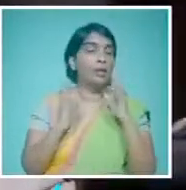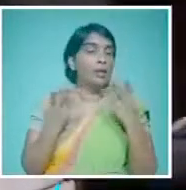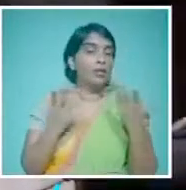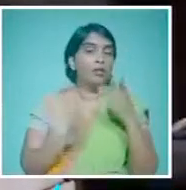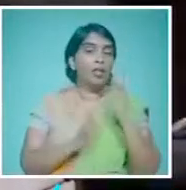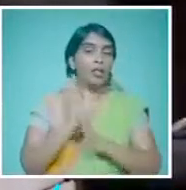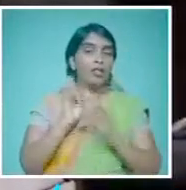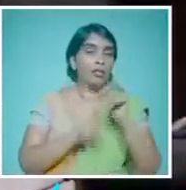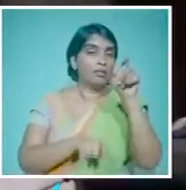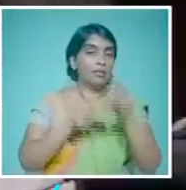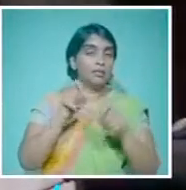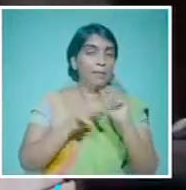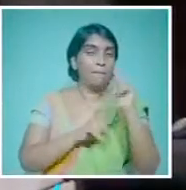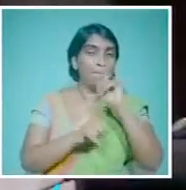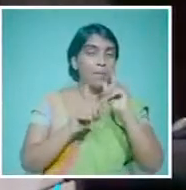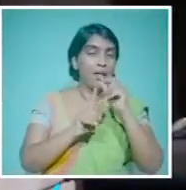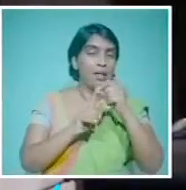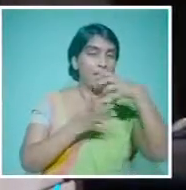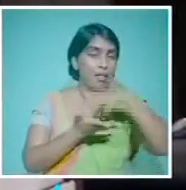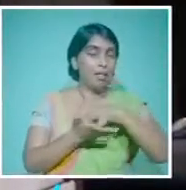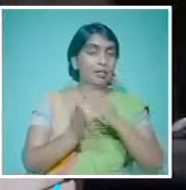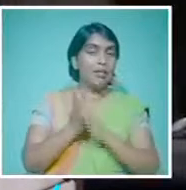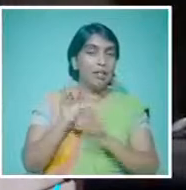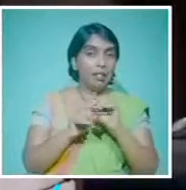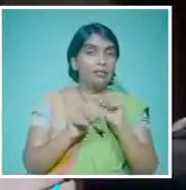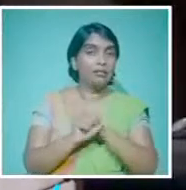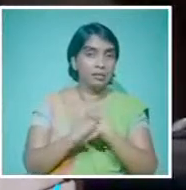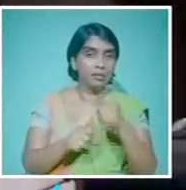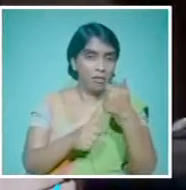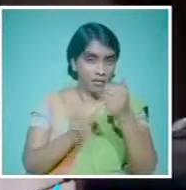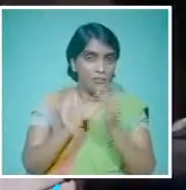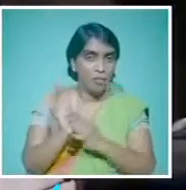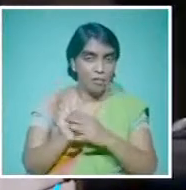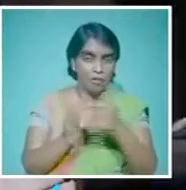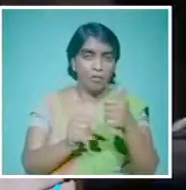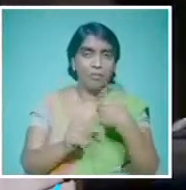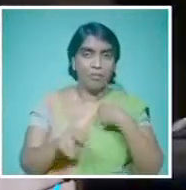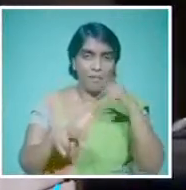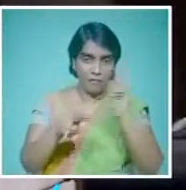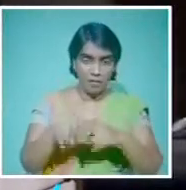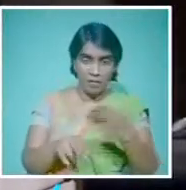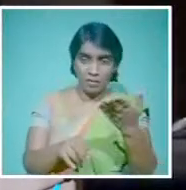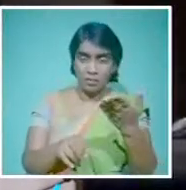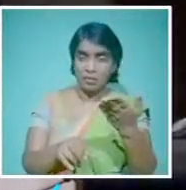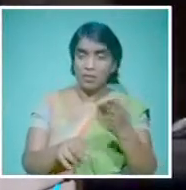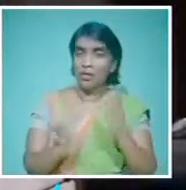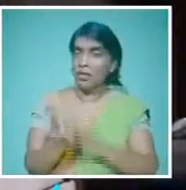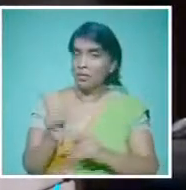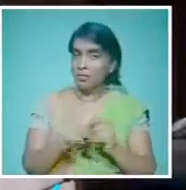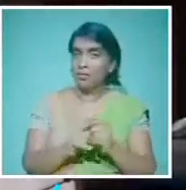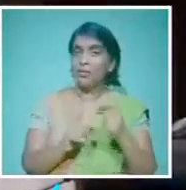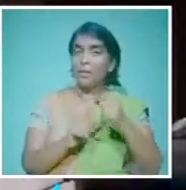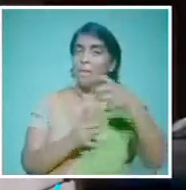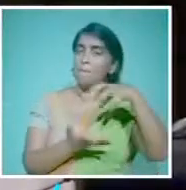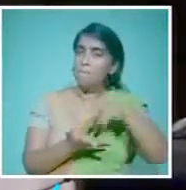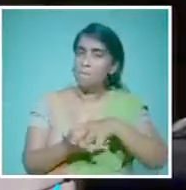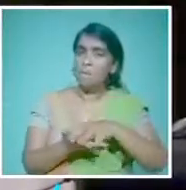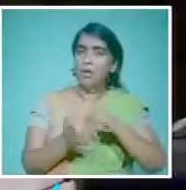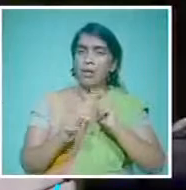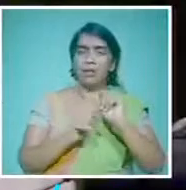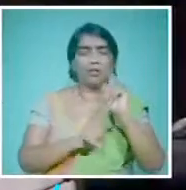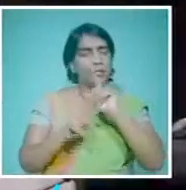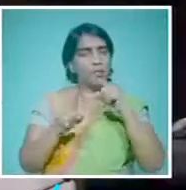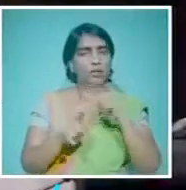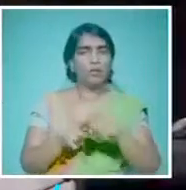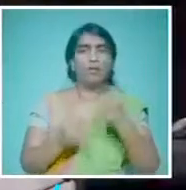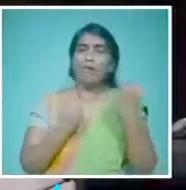මහජන නියෝජිතයෝ ටික විතරයි හරිද මනෝගනේෂන් මගේ මිත්‍ර මන්ත්‍රීතුමනි පළාත් සභාව තියෙනවා ඒ